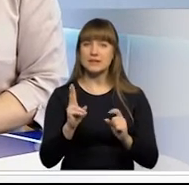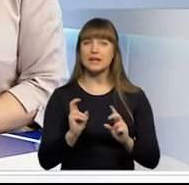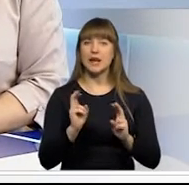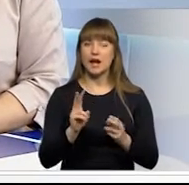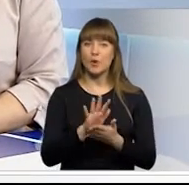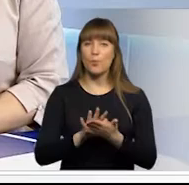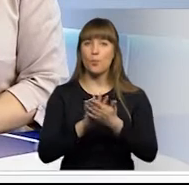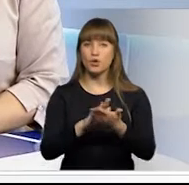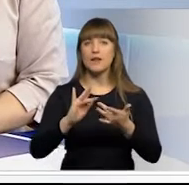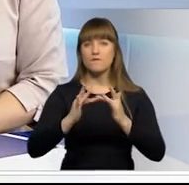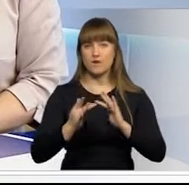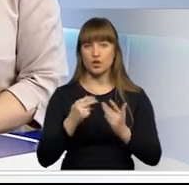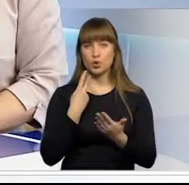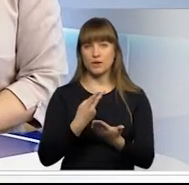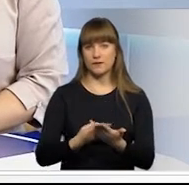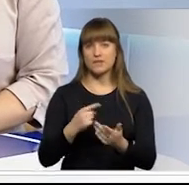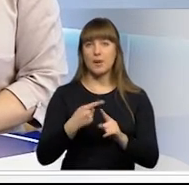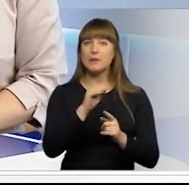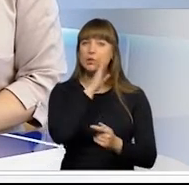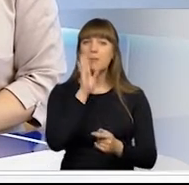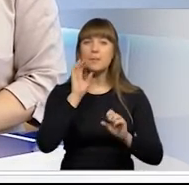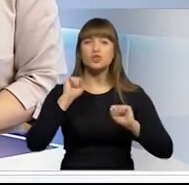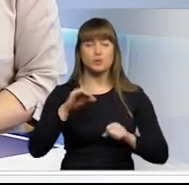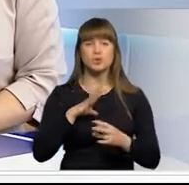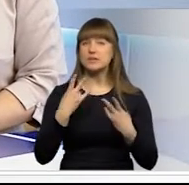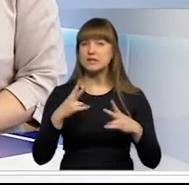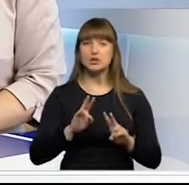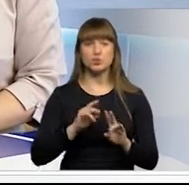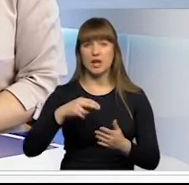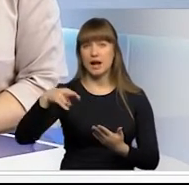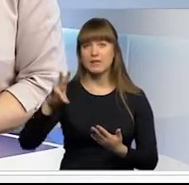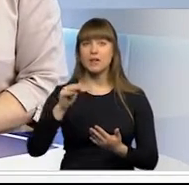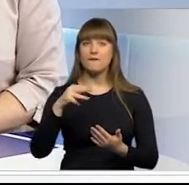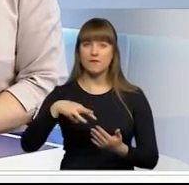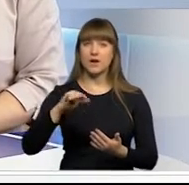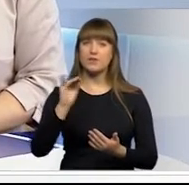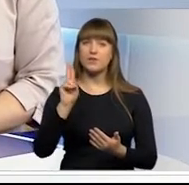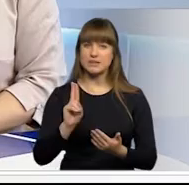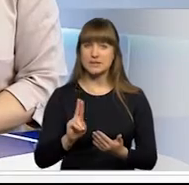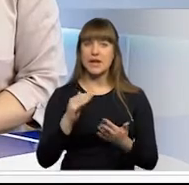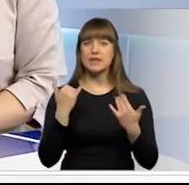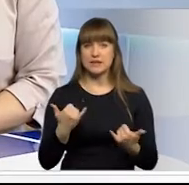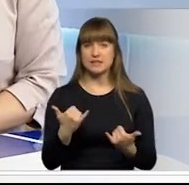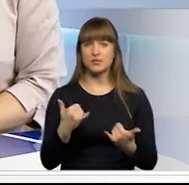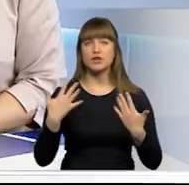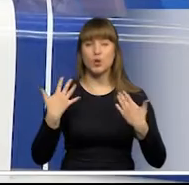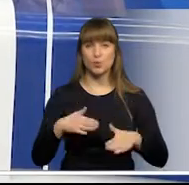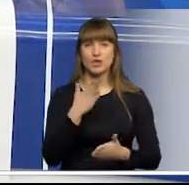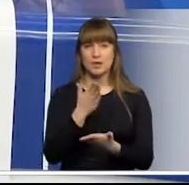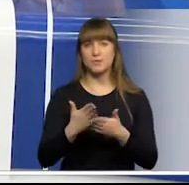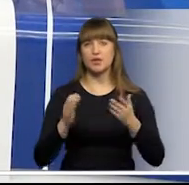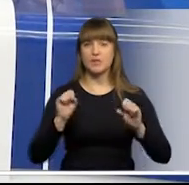и не надо будет ходить в многофункциональные центры. На сегодня они уже имеют возможность подать все эти документы в электронном виде.